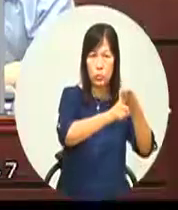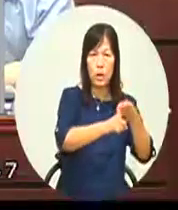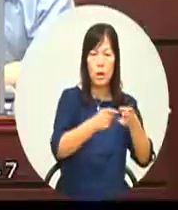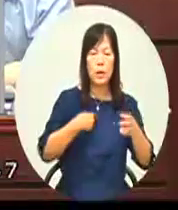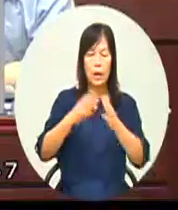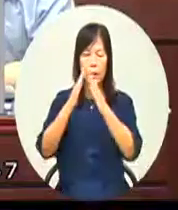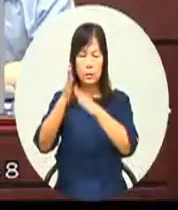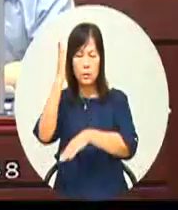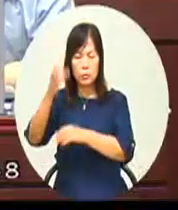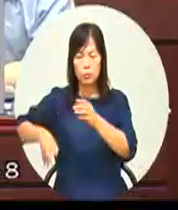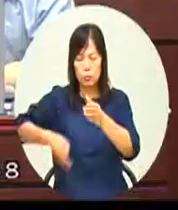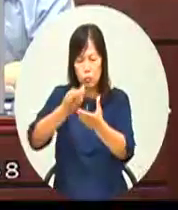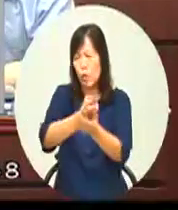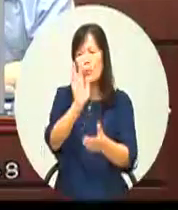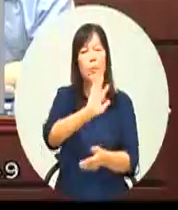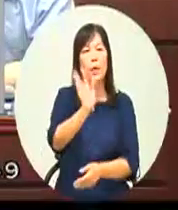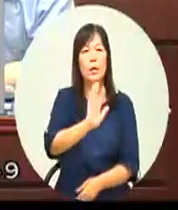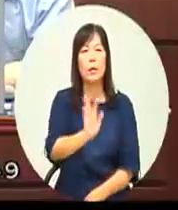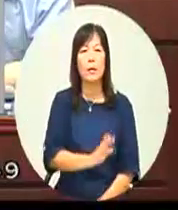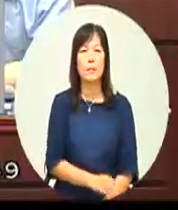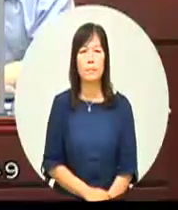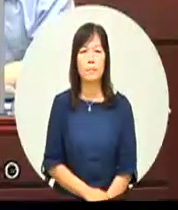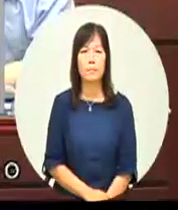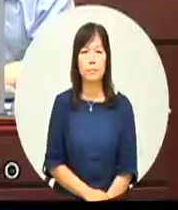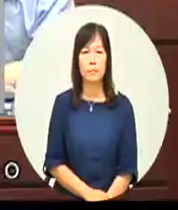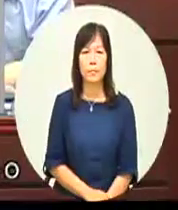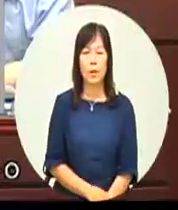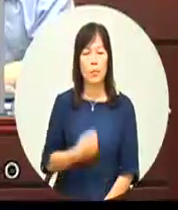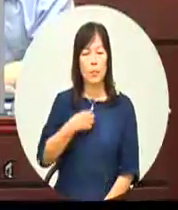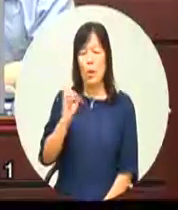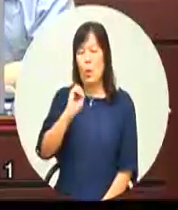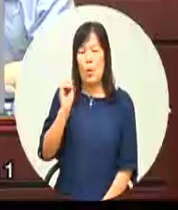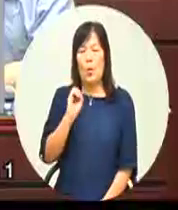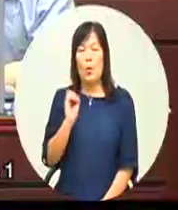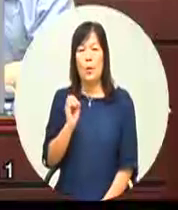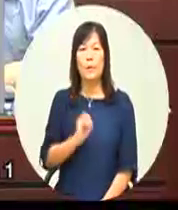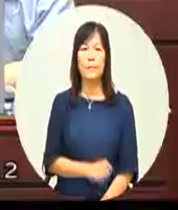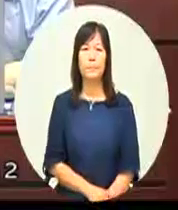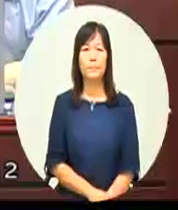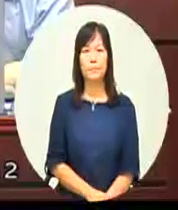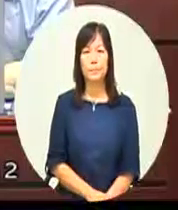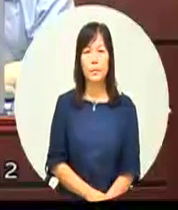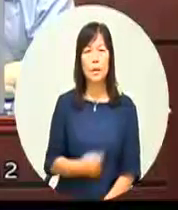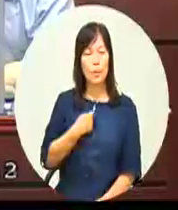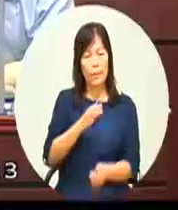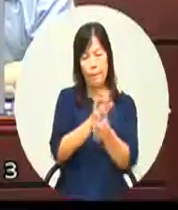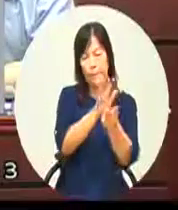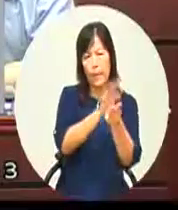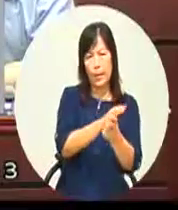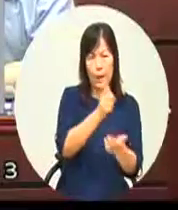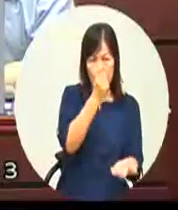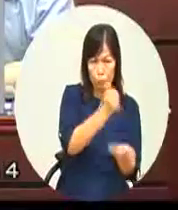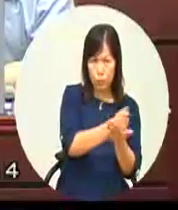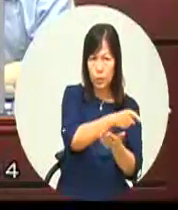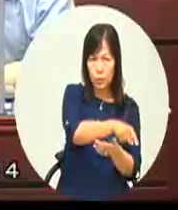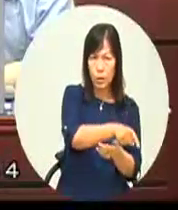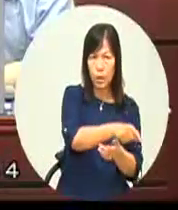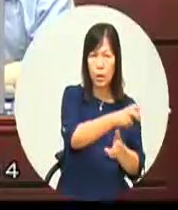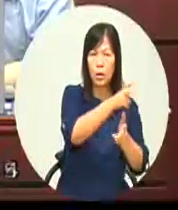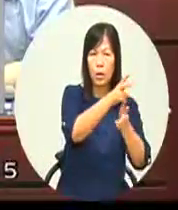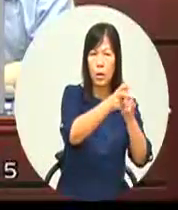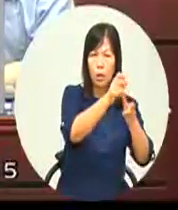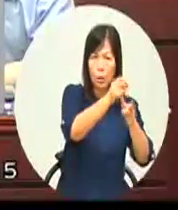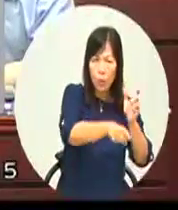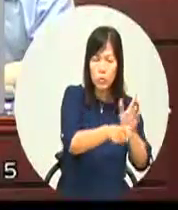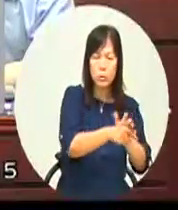是不投入这个资金的哈。 零出资。 哎、欸，对。那另外就是说，我们会协助得标的厂商。因为整